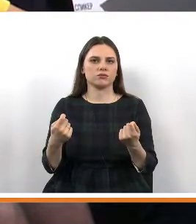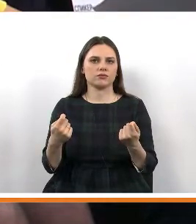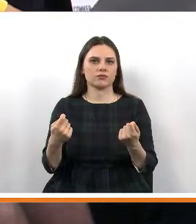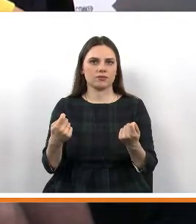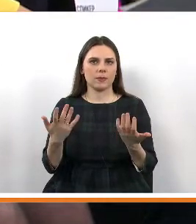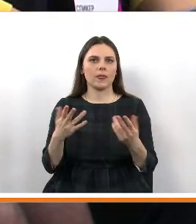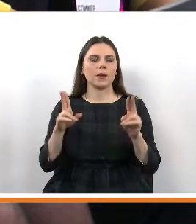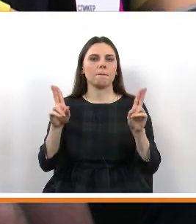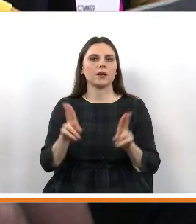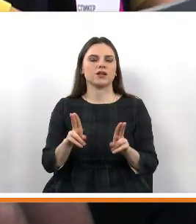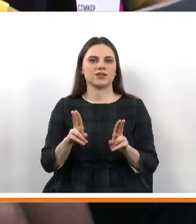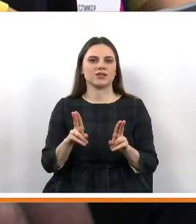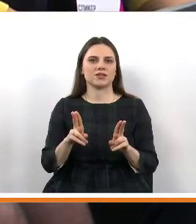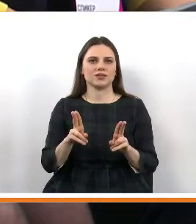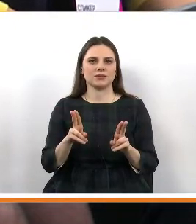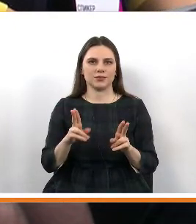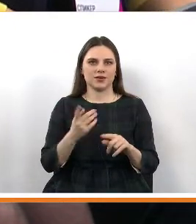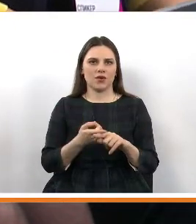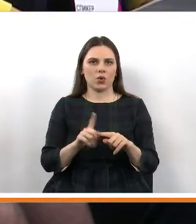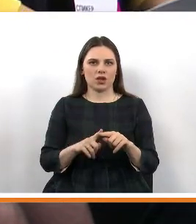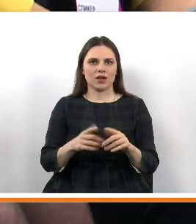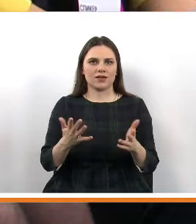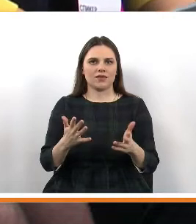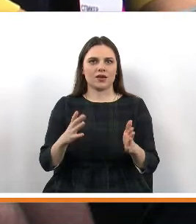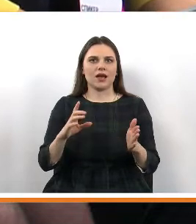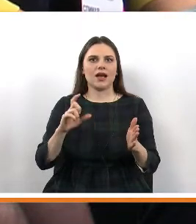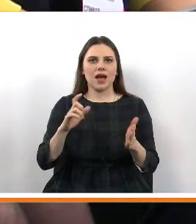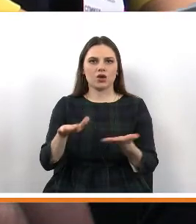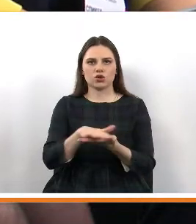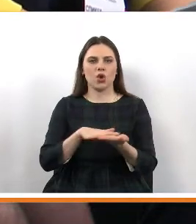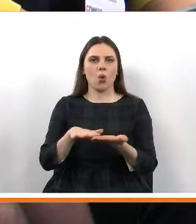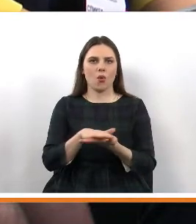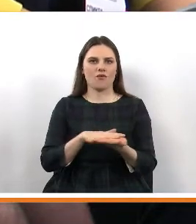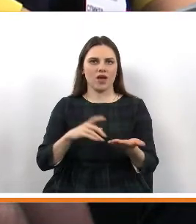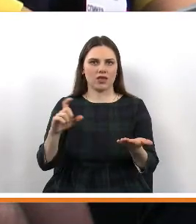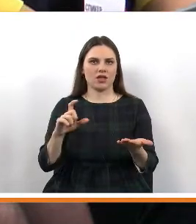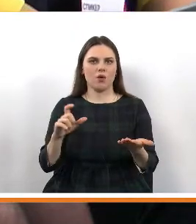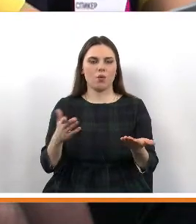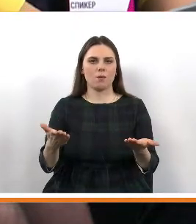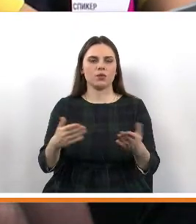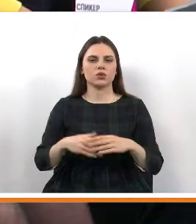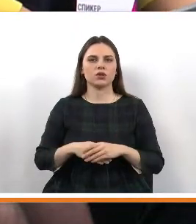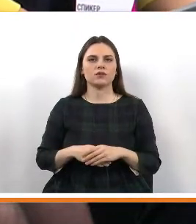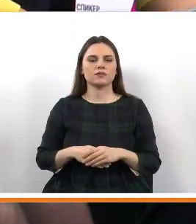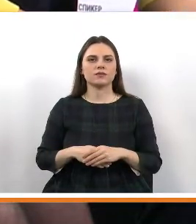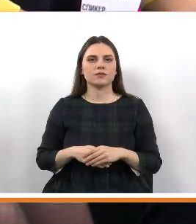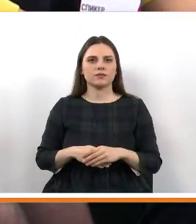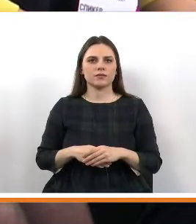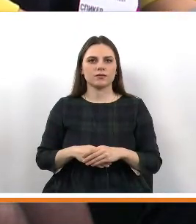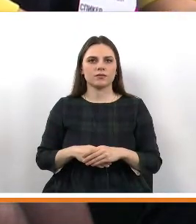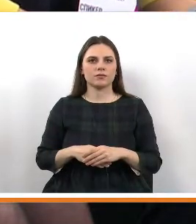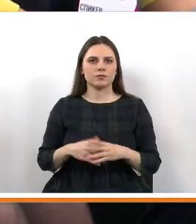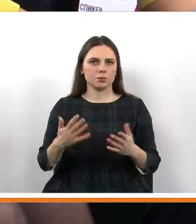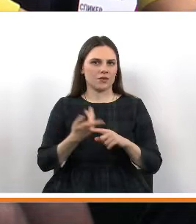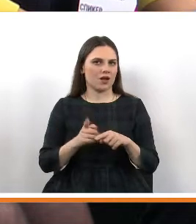сам принцип, что ли. В принципе, сам принцип, саму основу существования этого института, этого явления. Это,